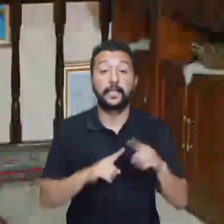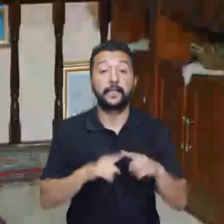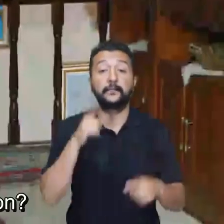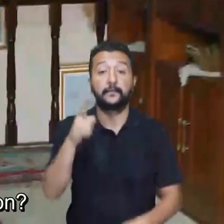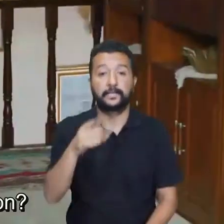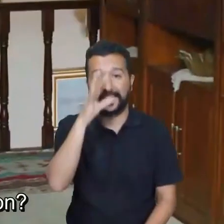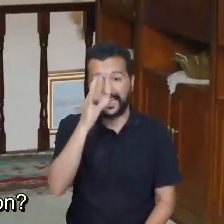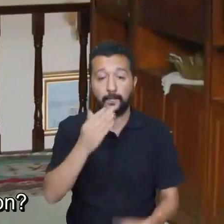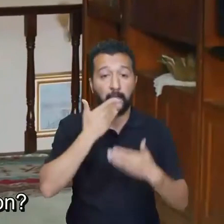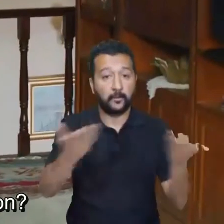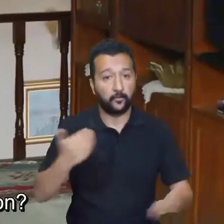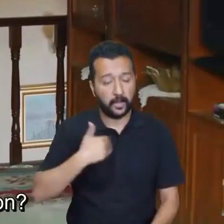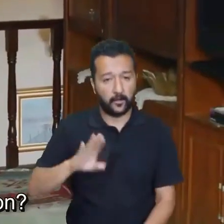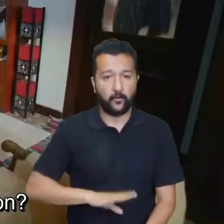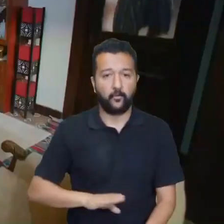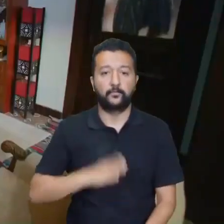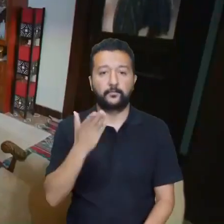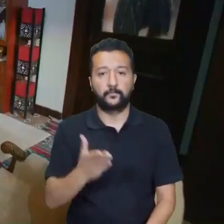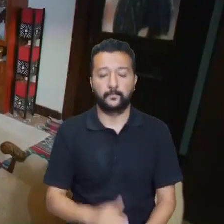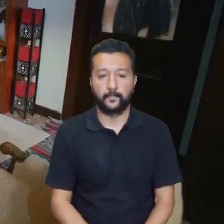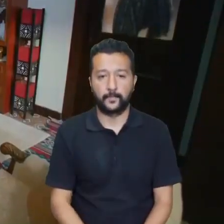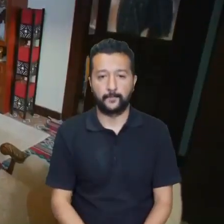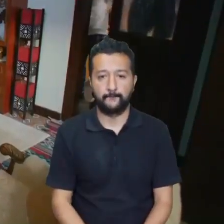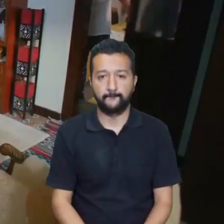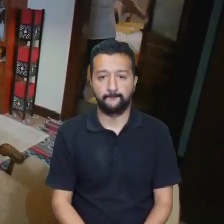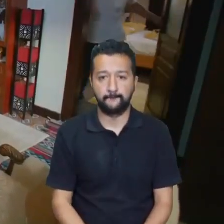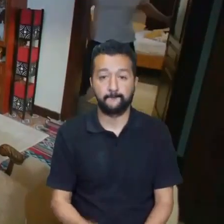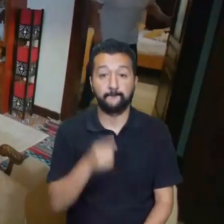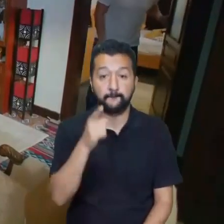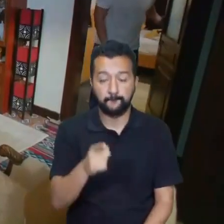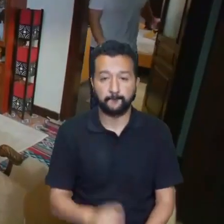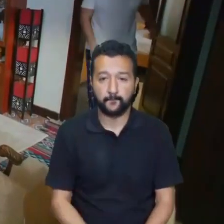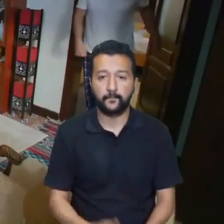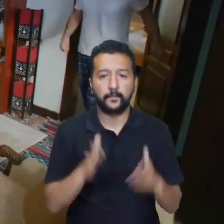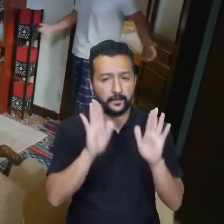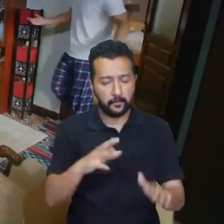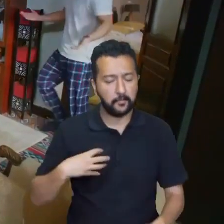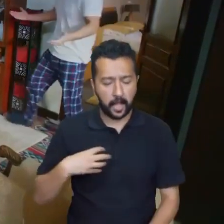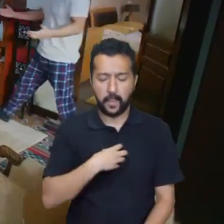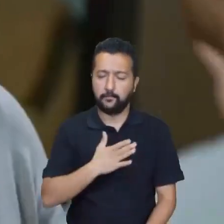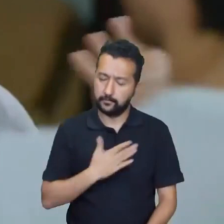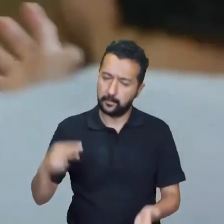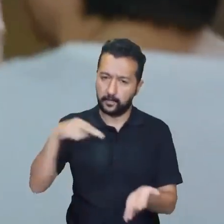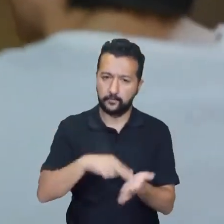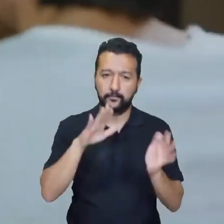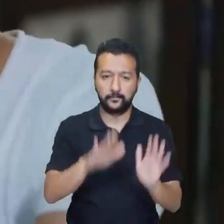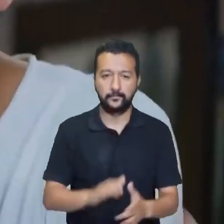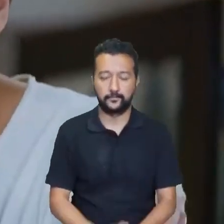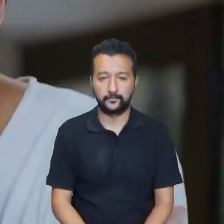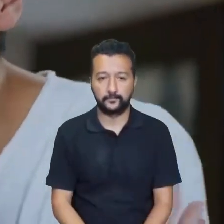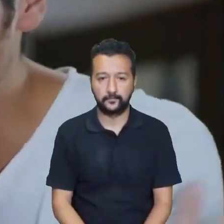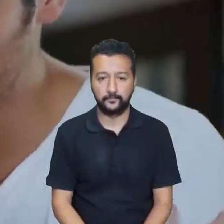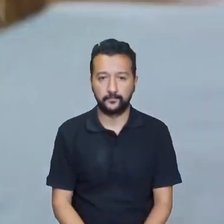Tarık! Kime diyorum ben oğlum? Üst katta merdivenlerin sol çaprazındaki oda kapısı açıldı. Tamam annem benim, kalktım işte.